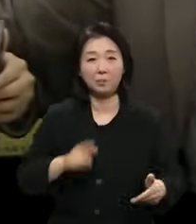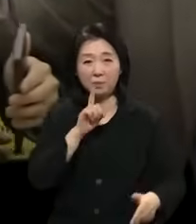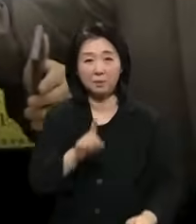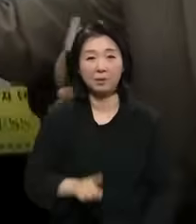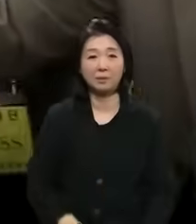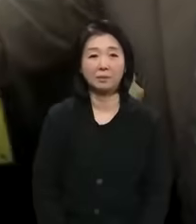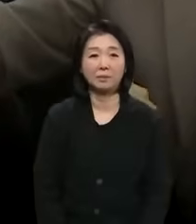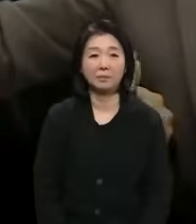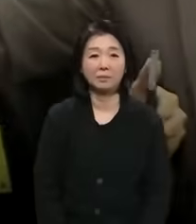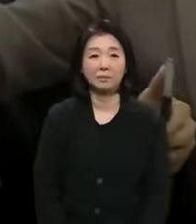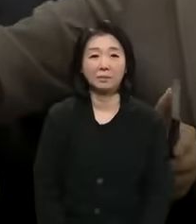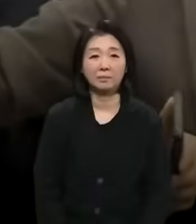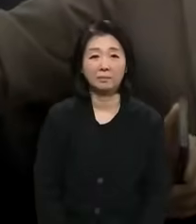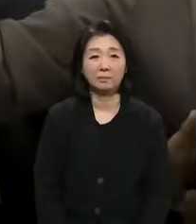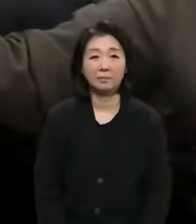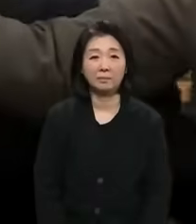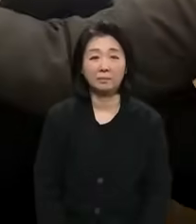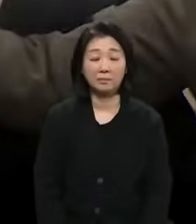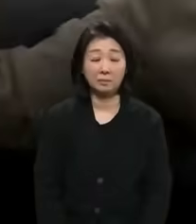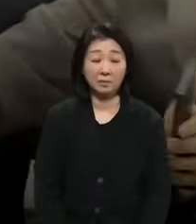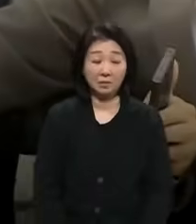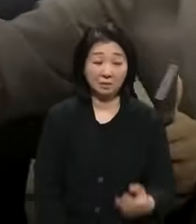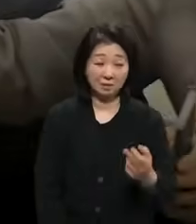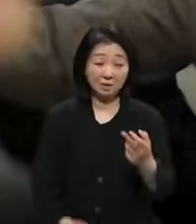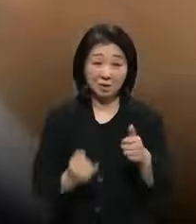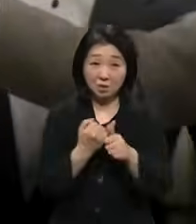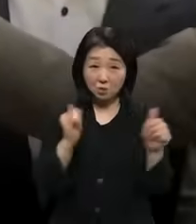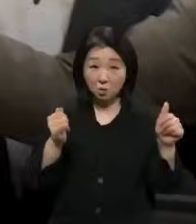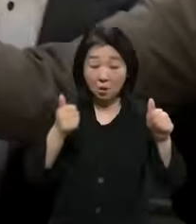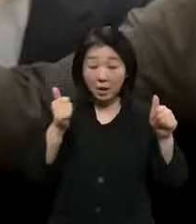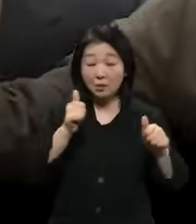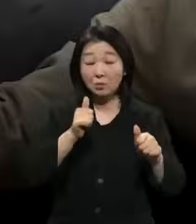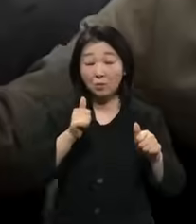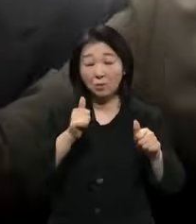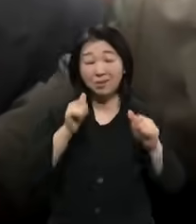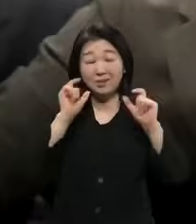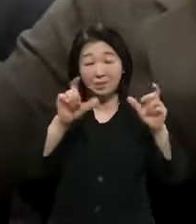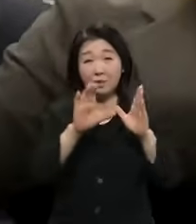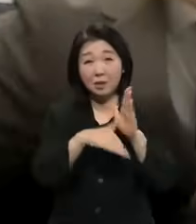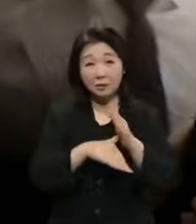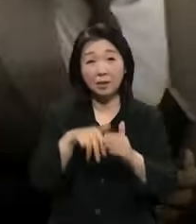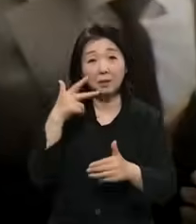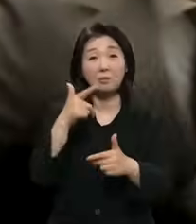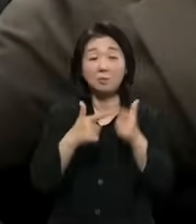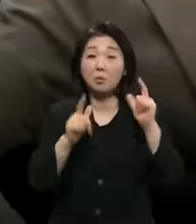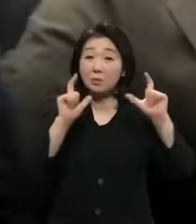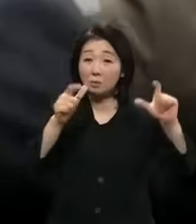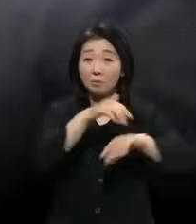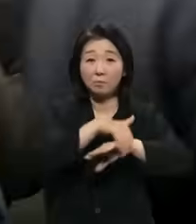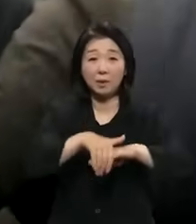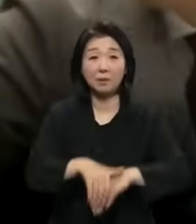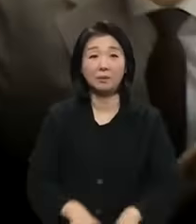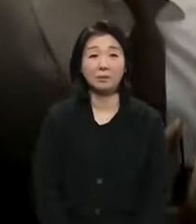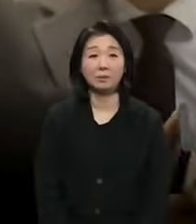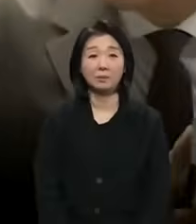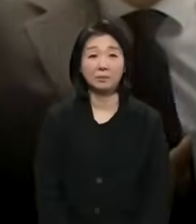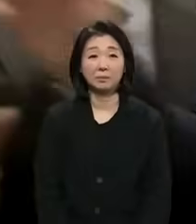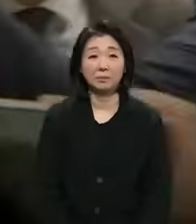것으로 알려졌습니다. 둘의 이혼 소송 항소심 선고는 다음 주 목요일 예정돼 있습니다.